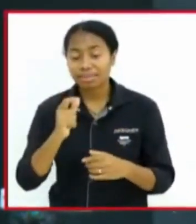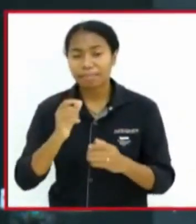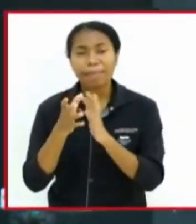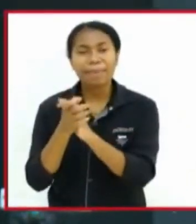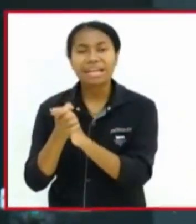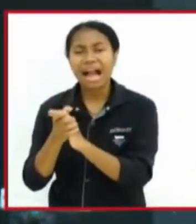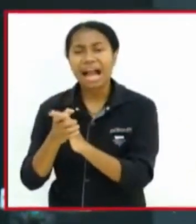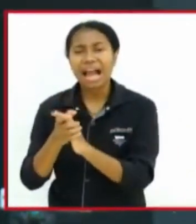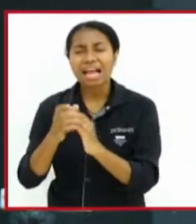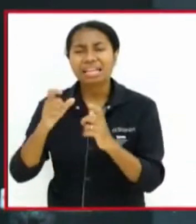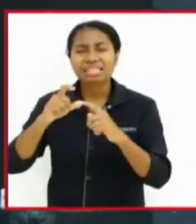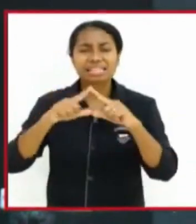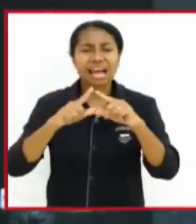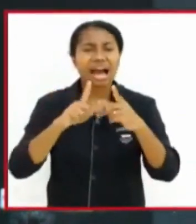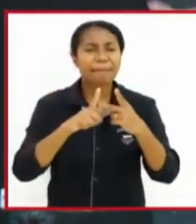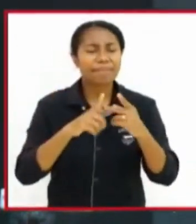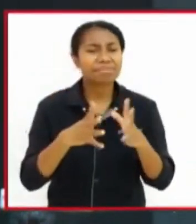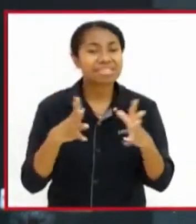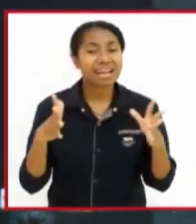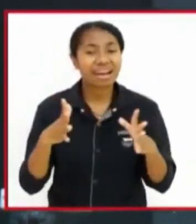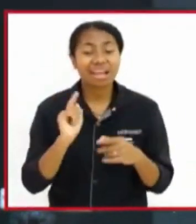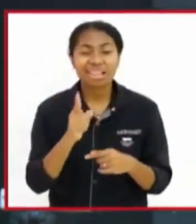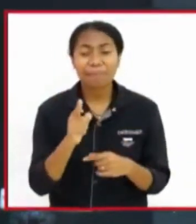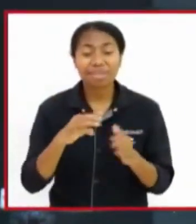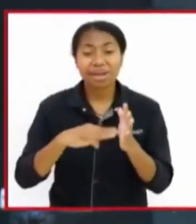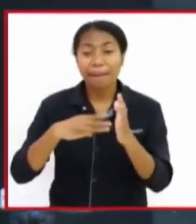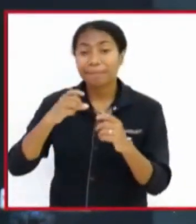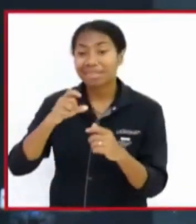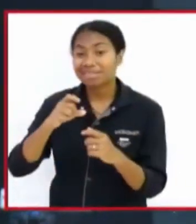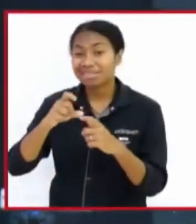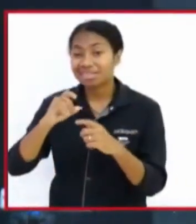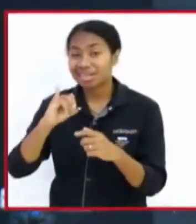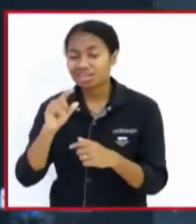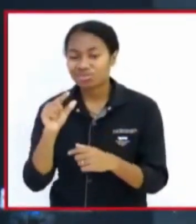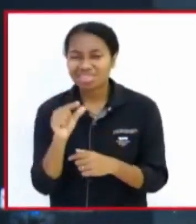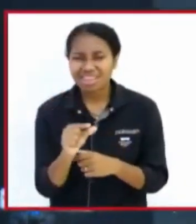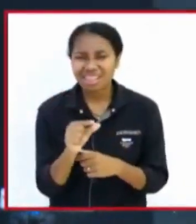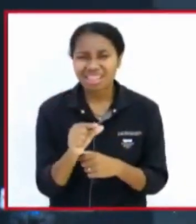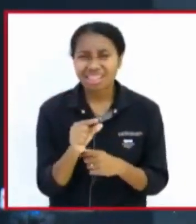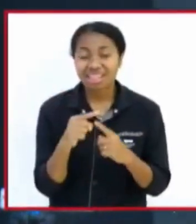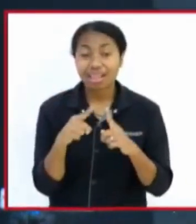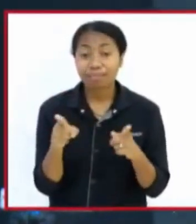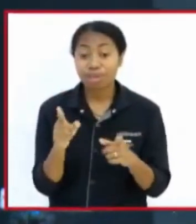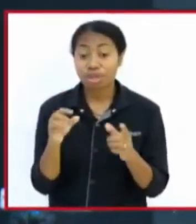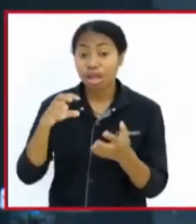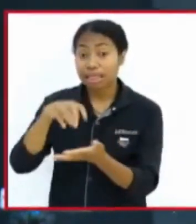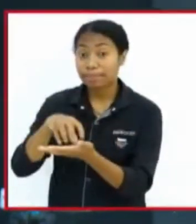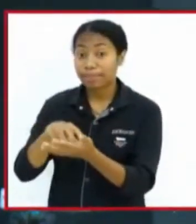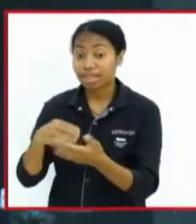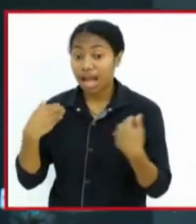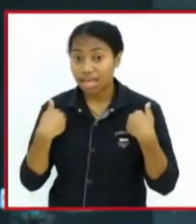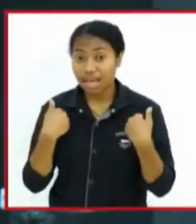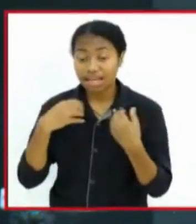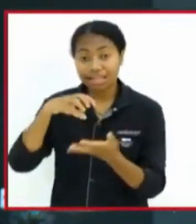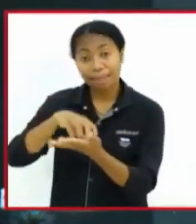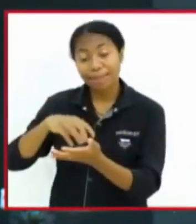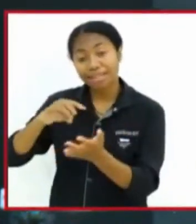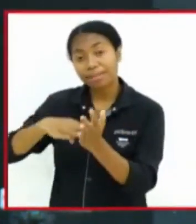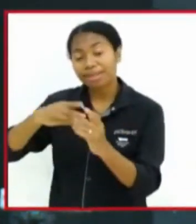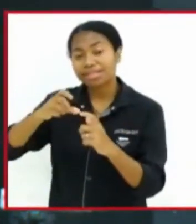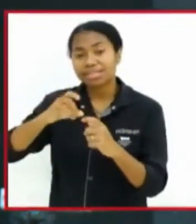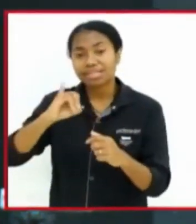Mesir lebih sedikit tapi karena di wilayah Mesir dikelola oleh Mesir nah